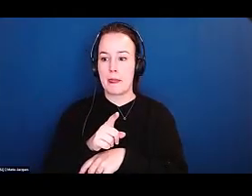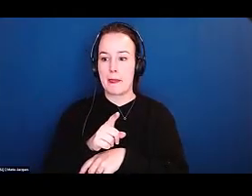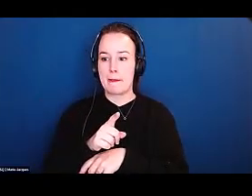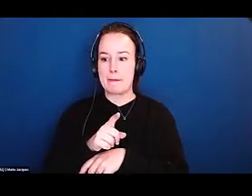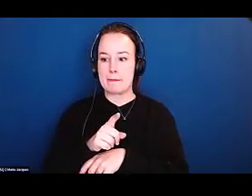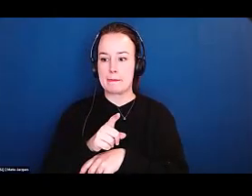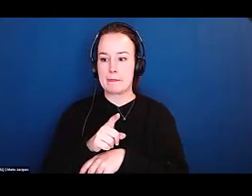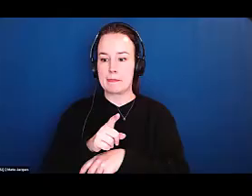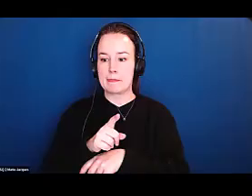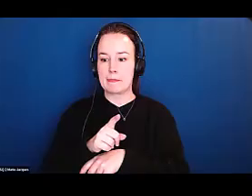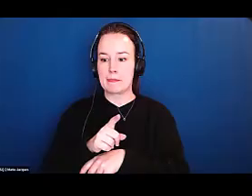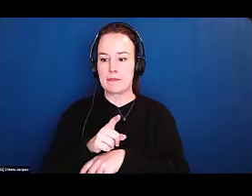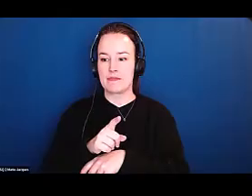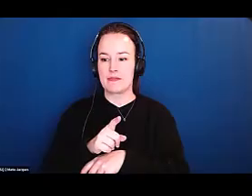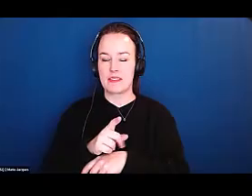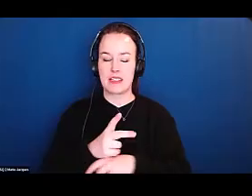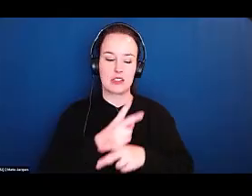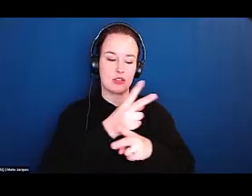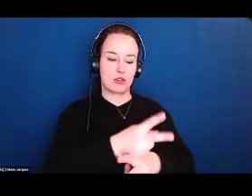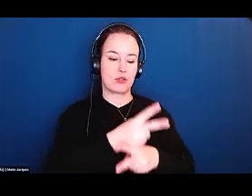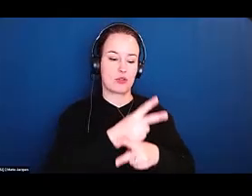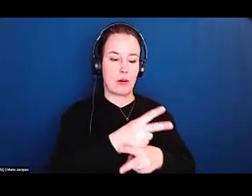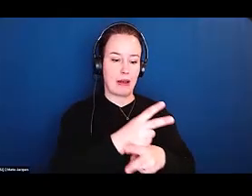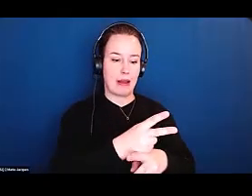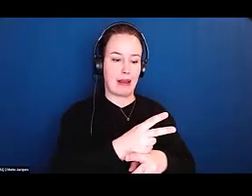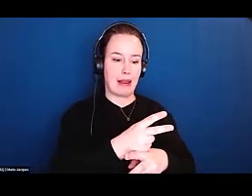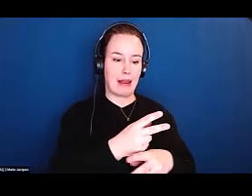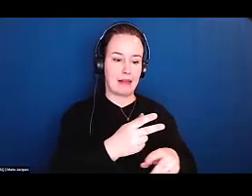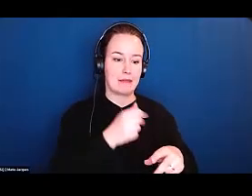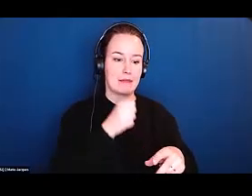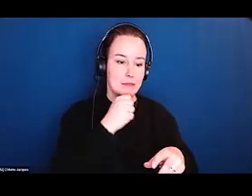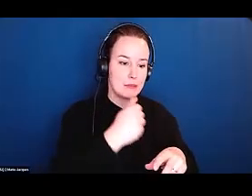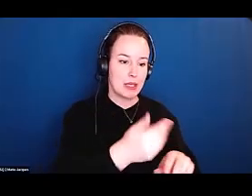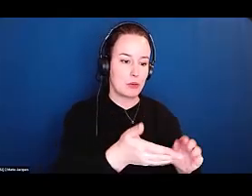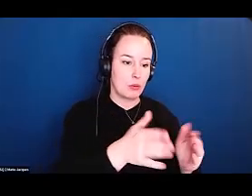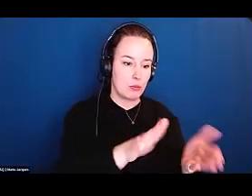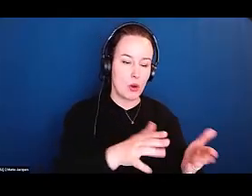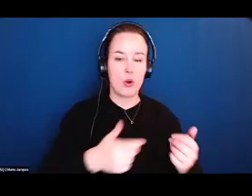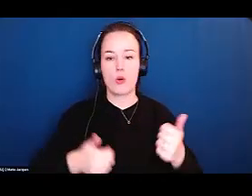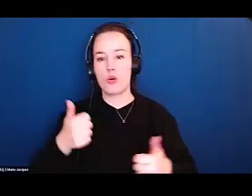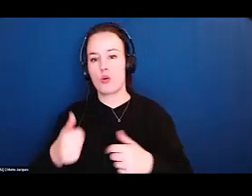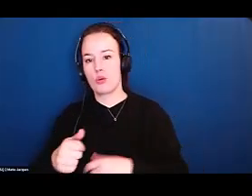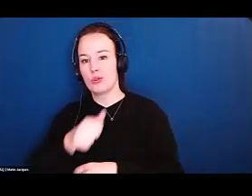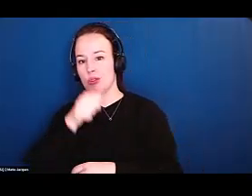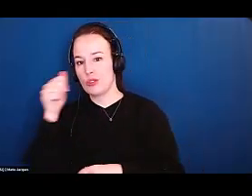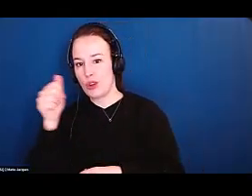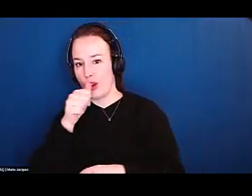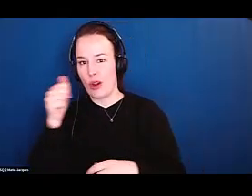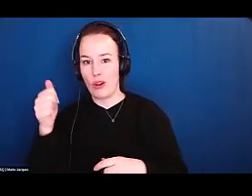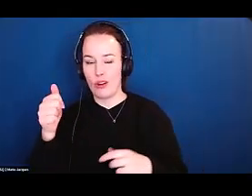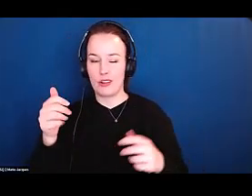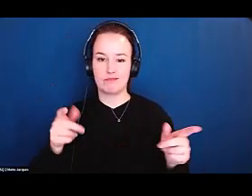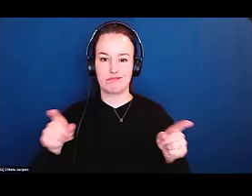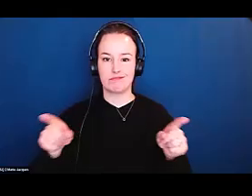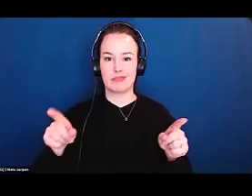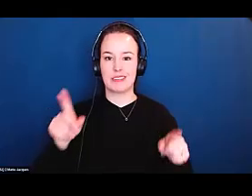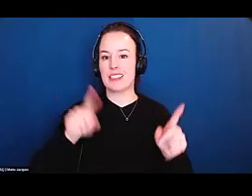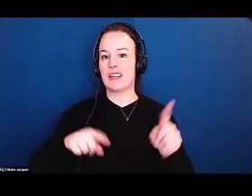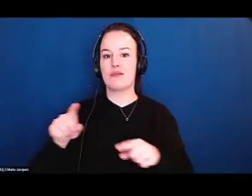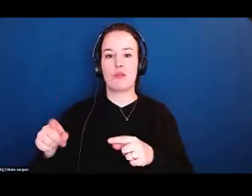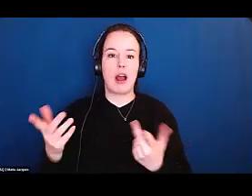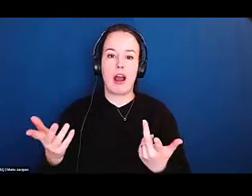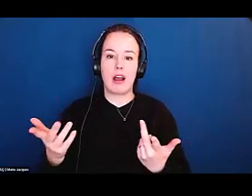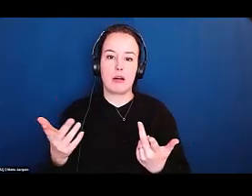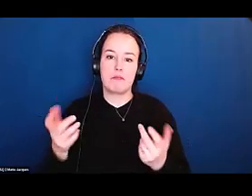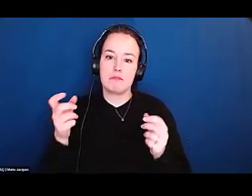à choisir entre les soins palliatifs et l'utilisation de substances parce que ce n'est pas